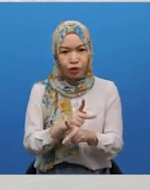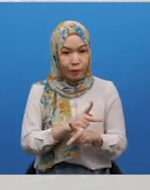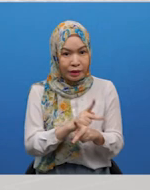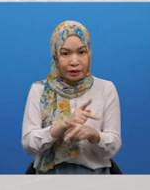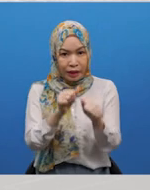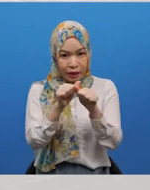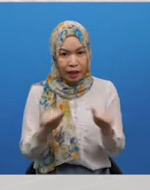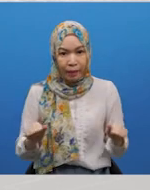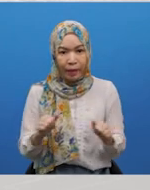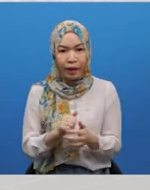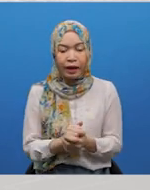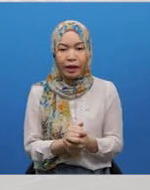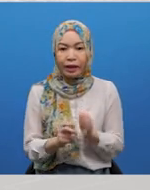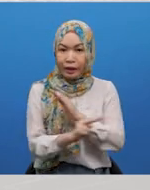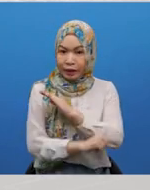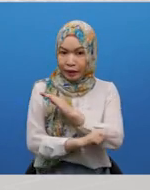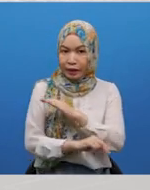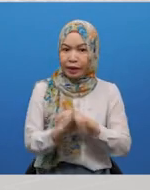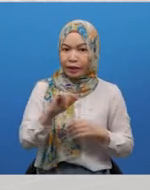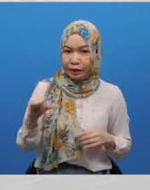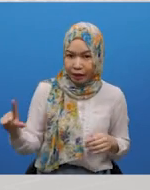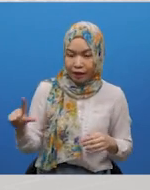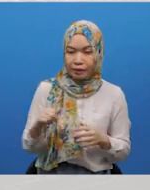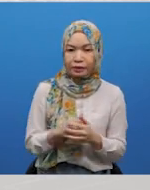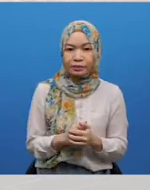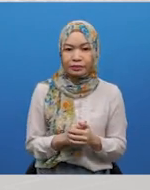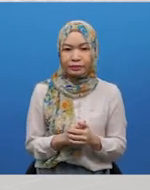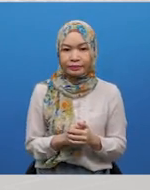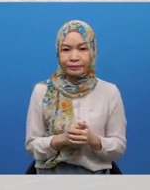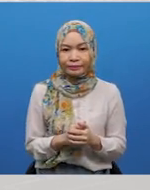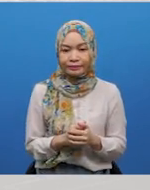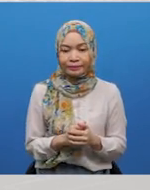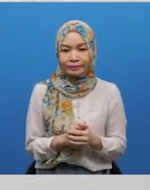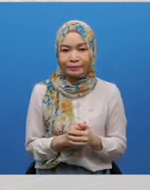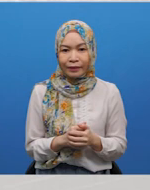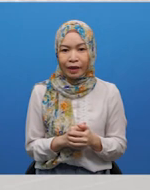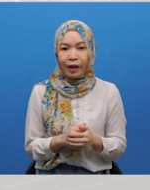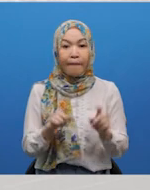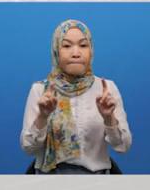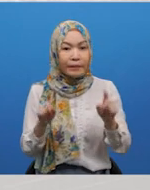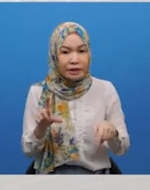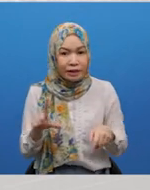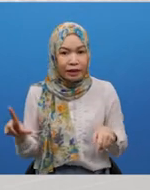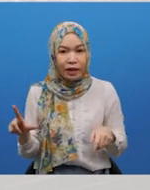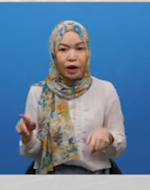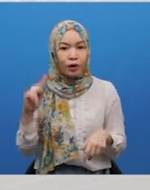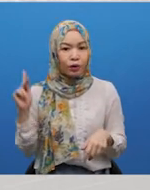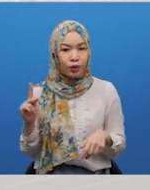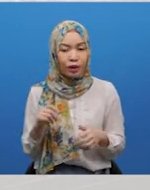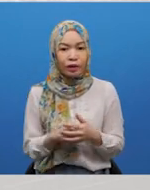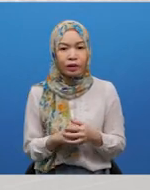menjaga keamanan sesebuah negara ialah pihak berkuasa hendaklah